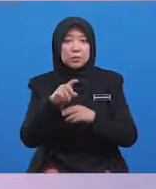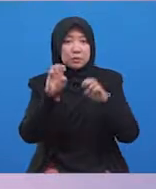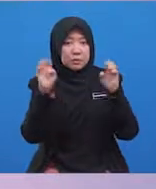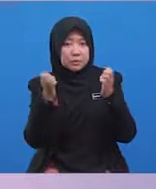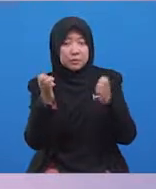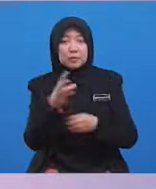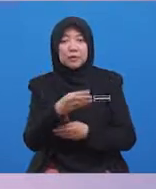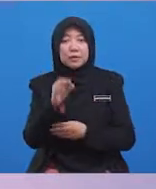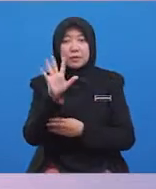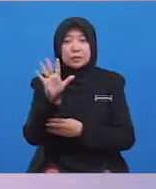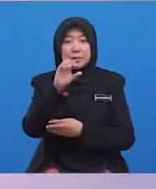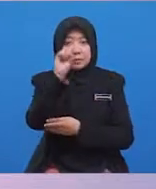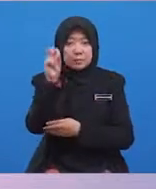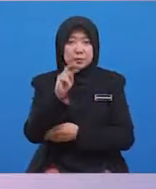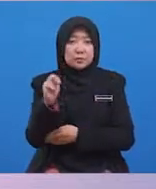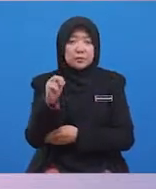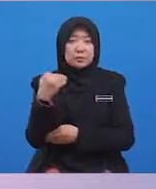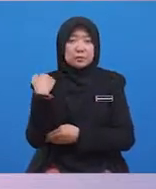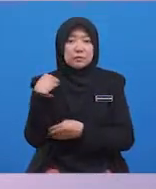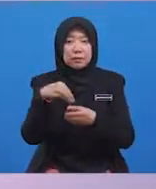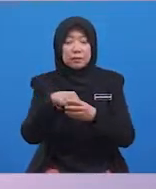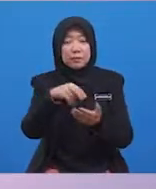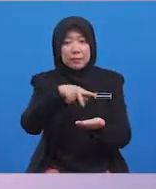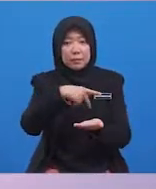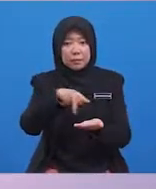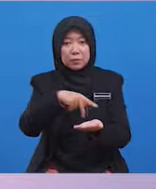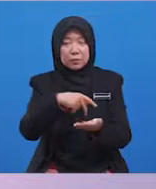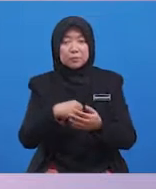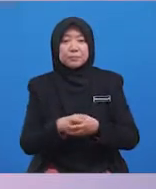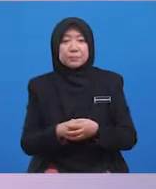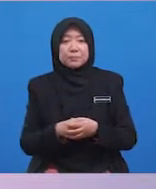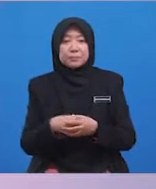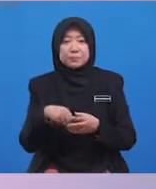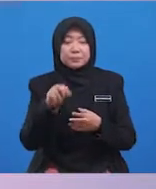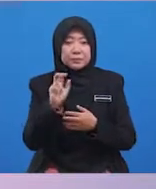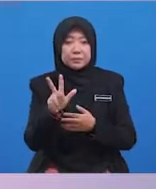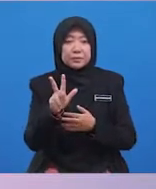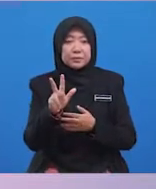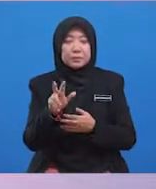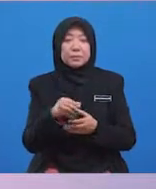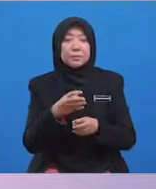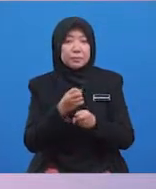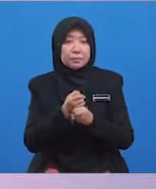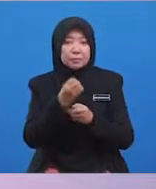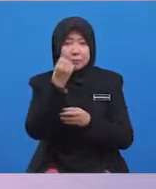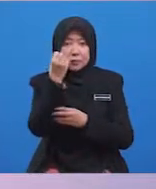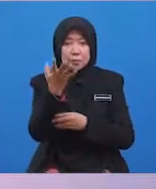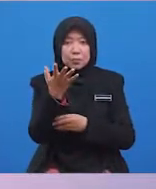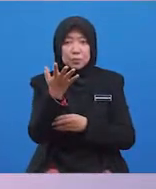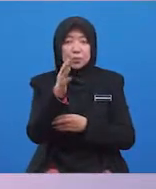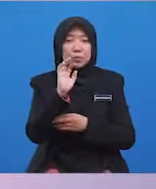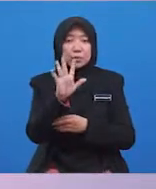persoalan yang terdapat dalam pantun. Ketiga, murid dapat menyatakan